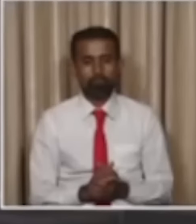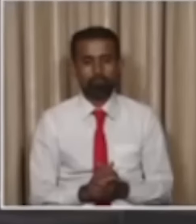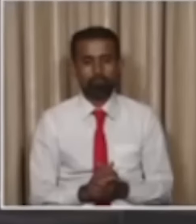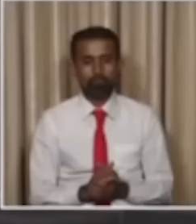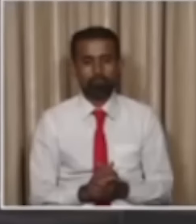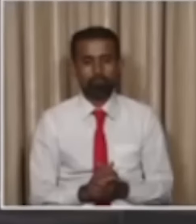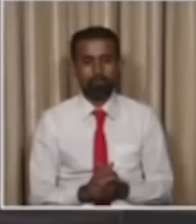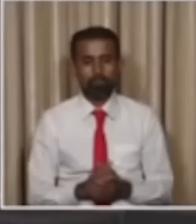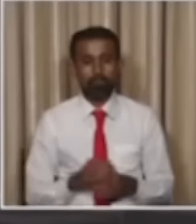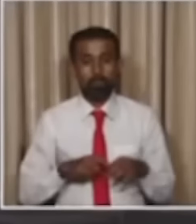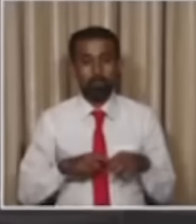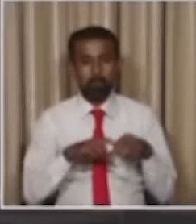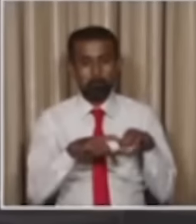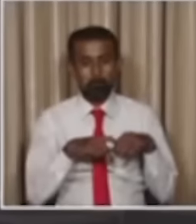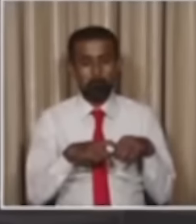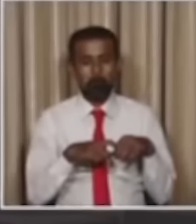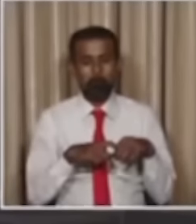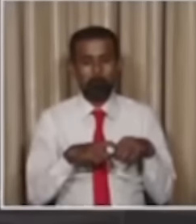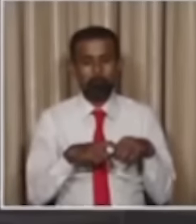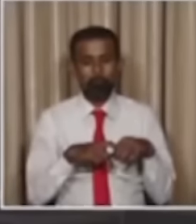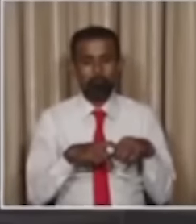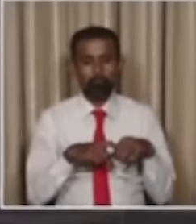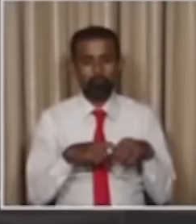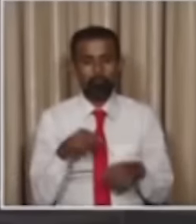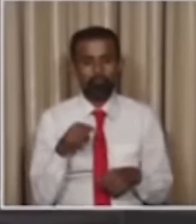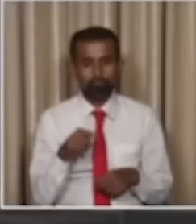ඒ ප්‍රශ්නෙට මම හිතන්නේ මේ